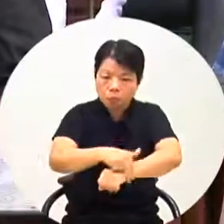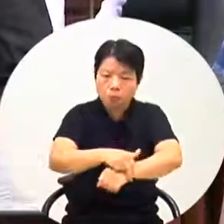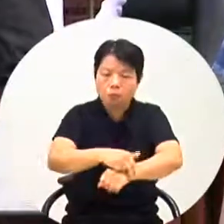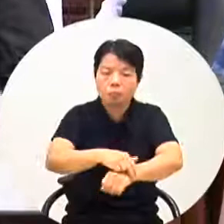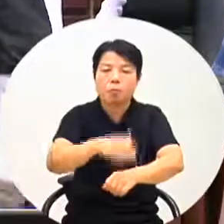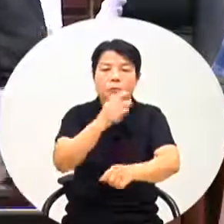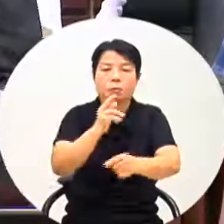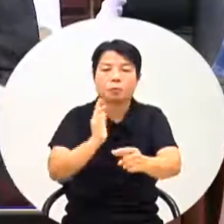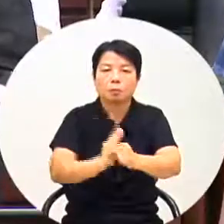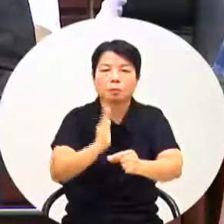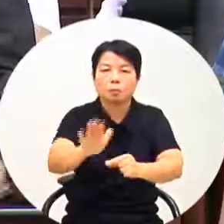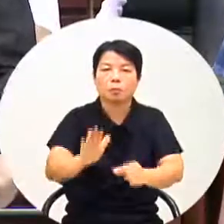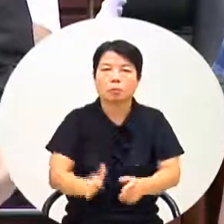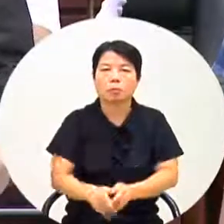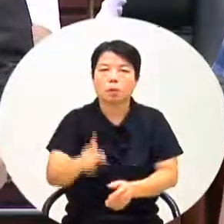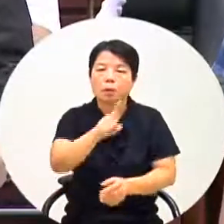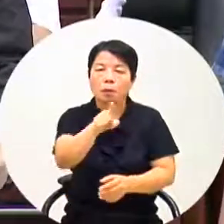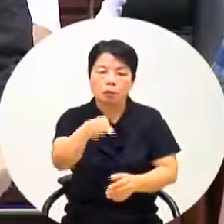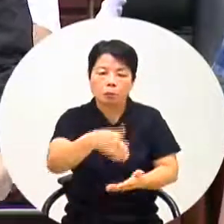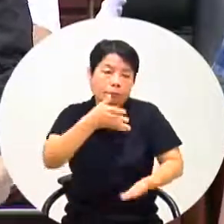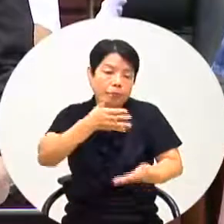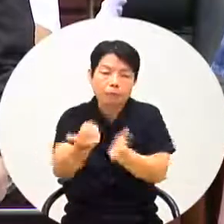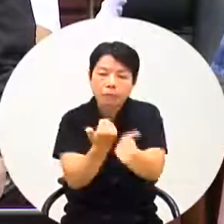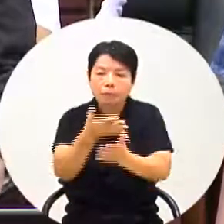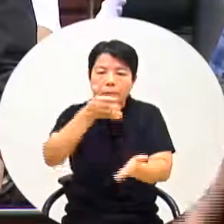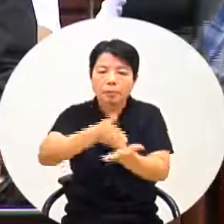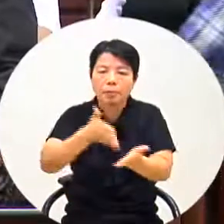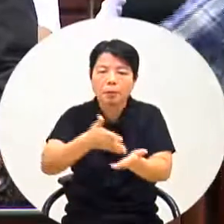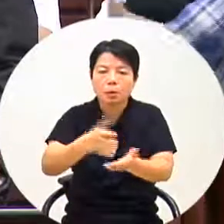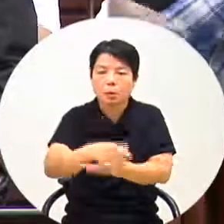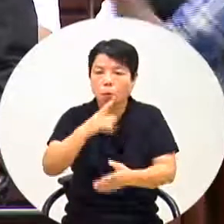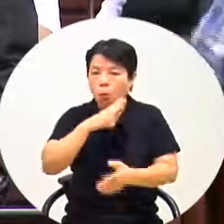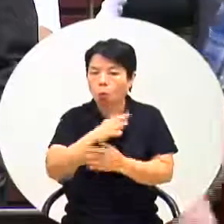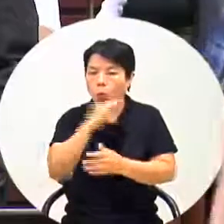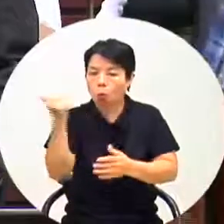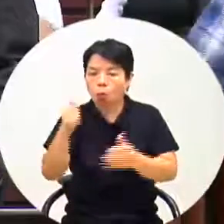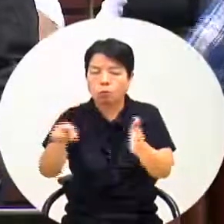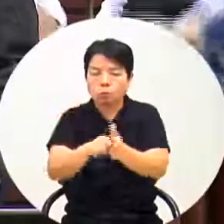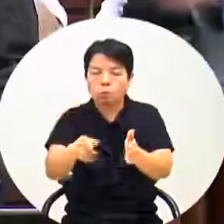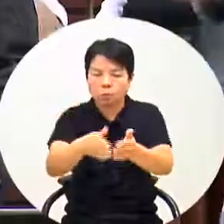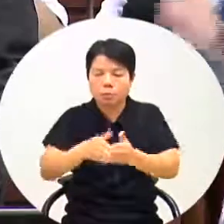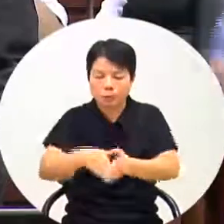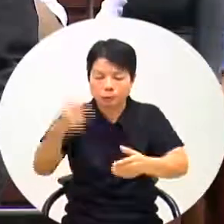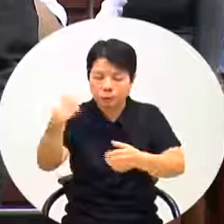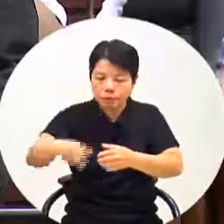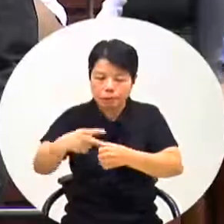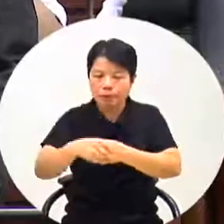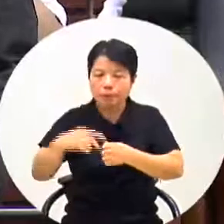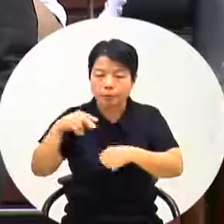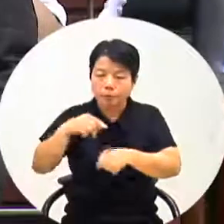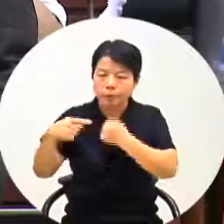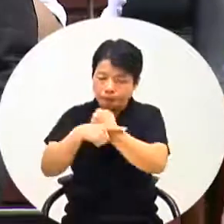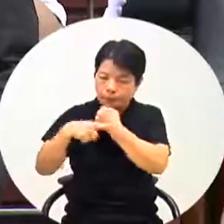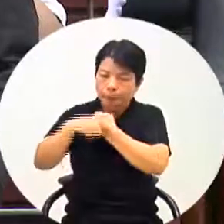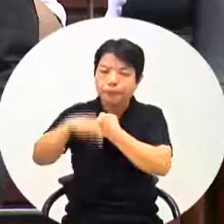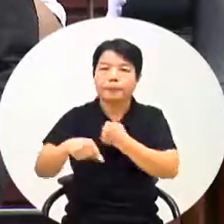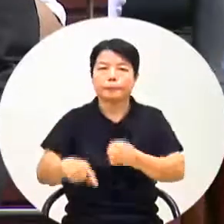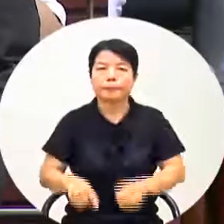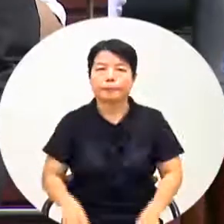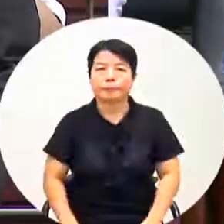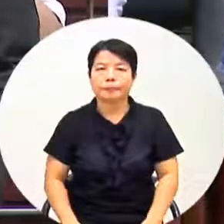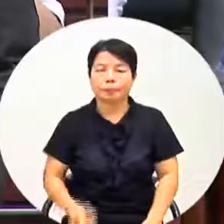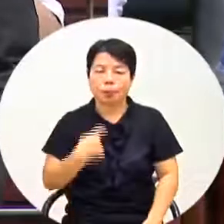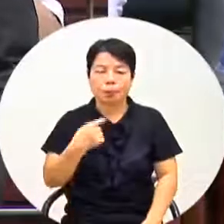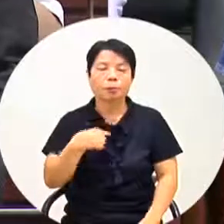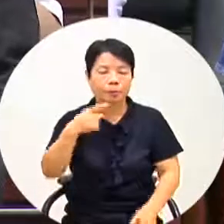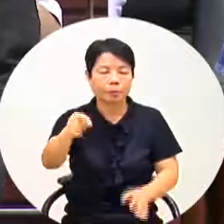意见，我想我们会后再带回来看看，是不是来研究看看是不是 有什么修正的哈？这个啊，然后最重要的是北 议员在这边讲，我们有听到